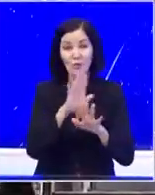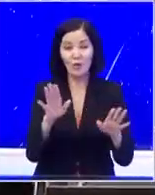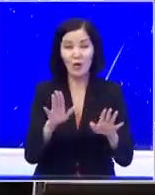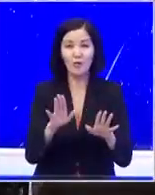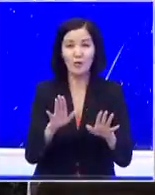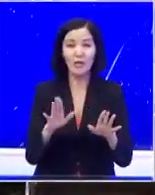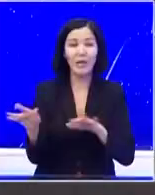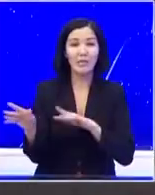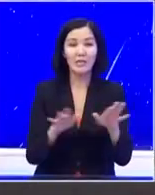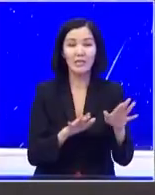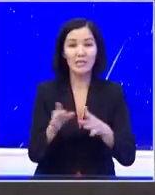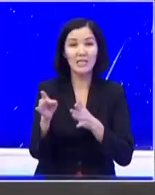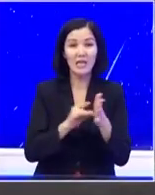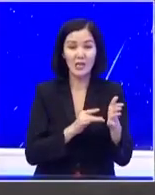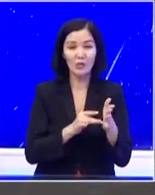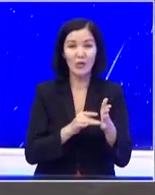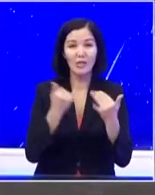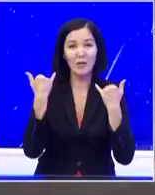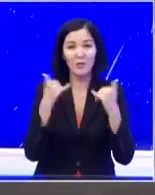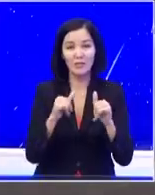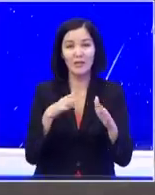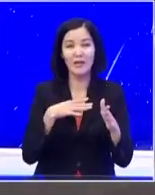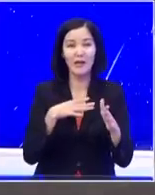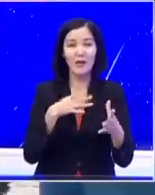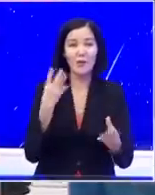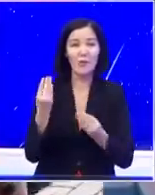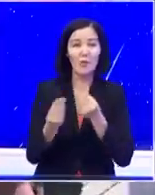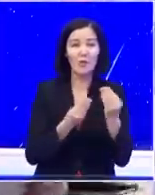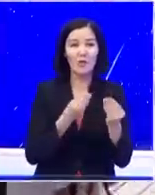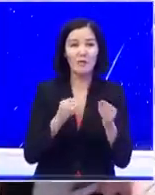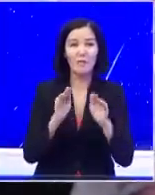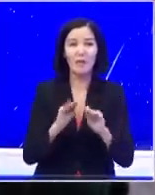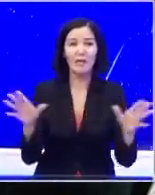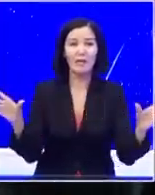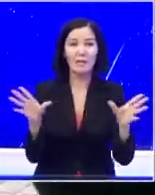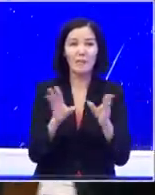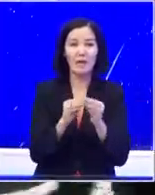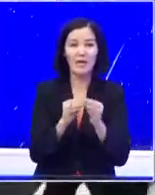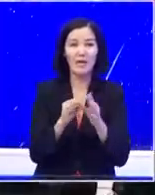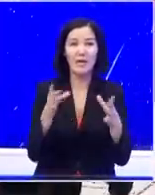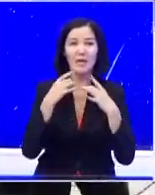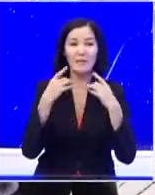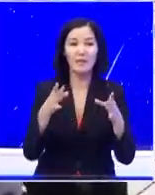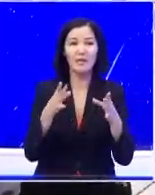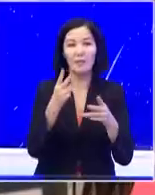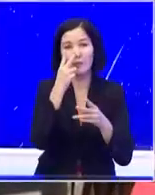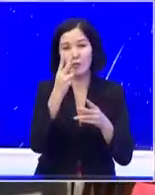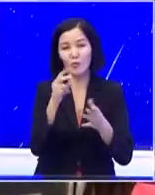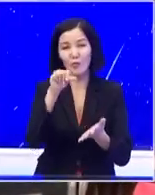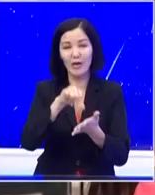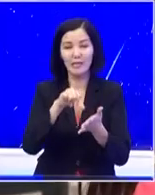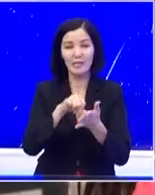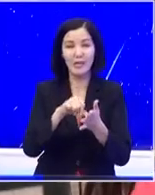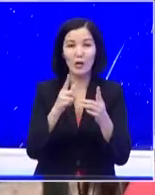болғандар тосыннан жетті. Тіпті арнайы аниматорлар шақыртып, бала атаулының бәрі асқа күтетін мейрамның көрігін қыздырды.